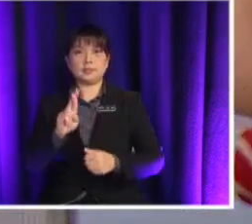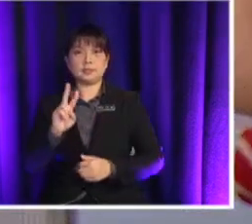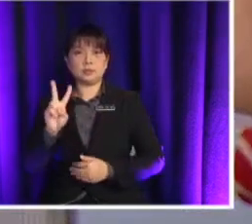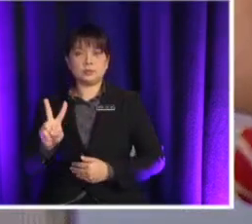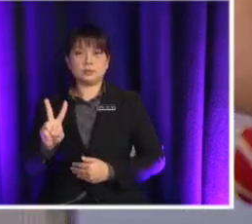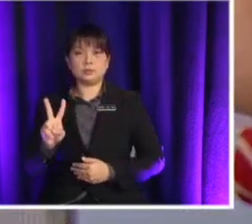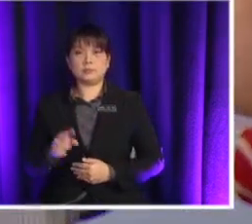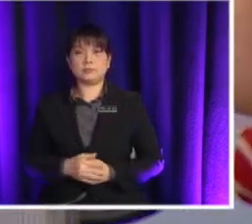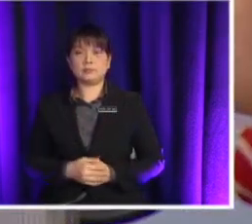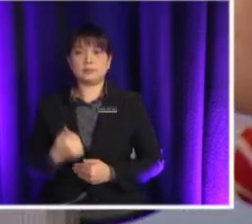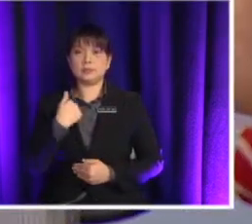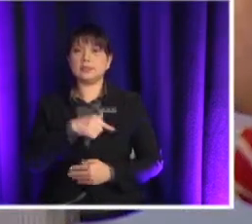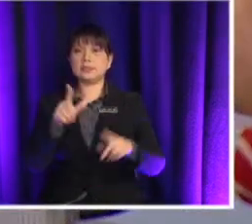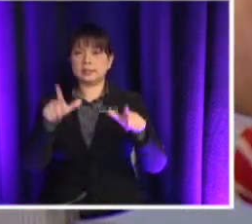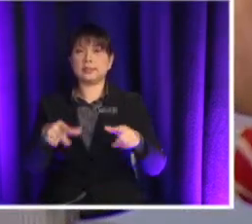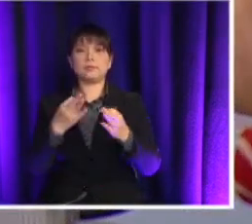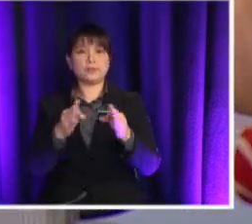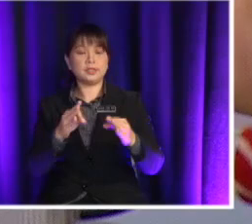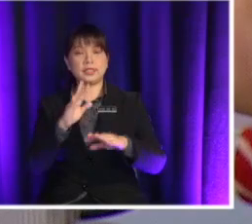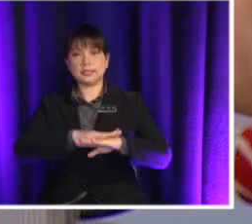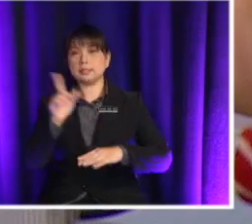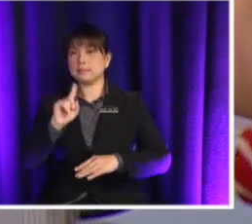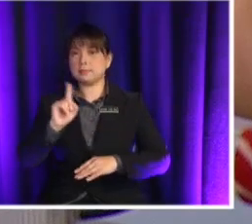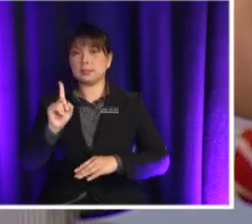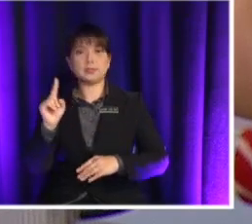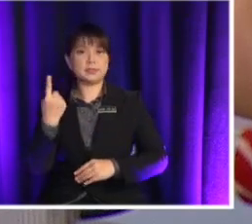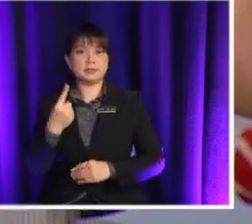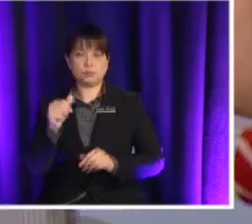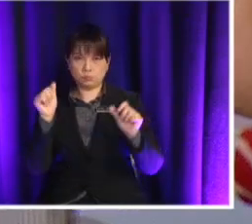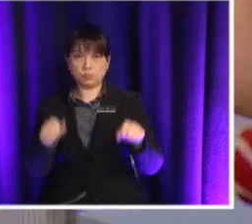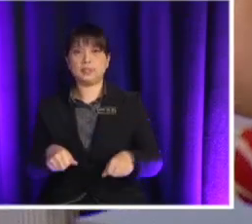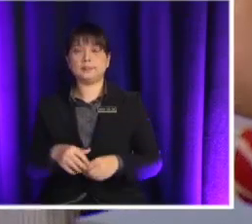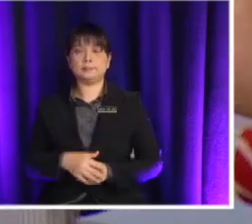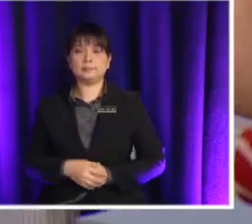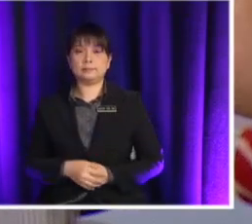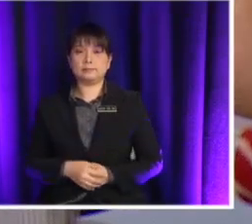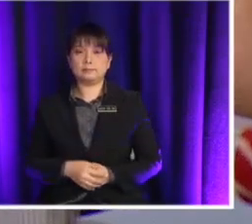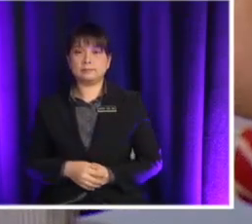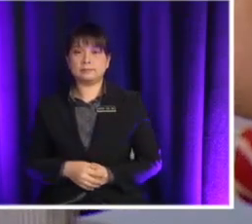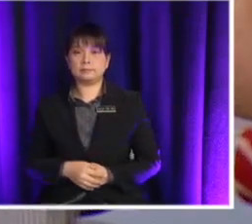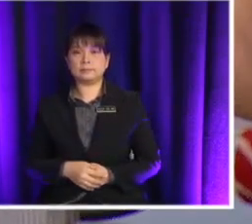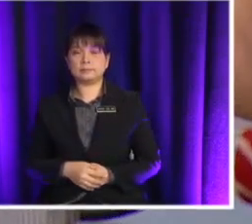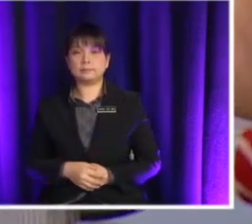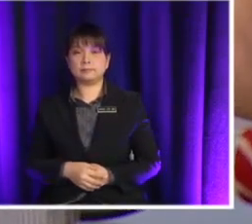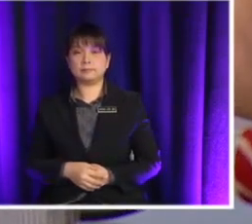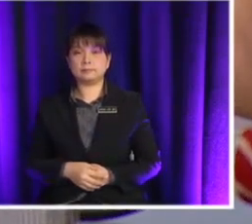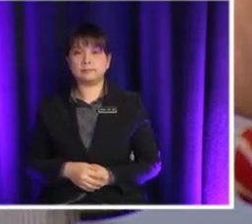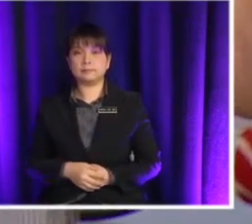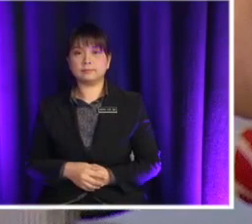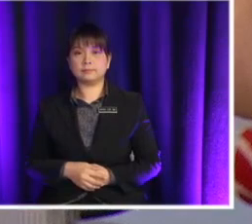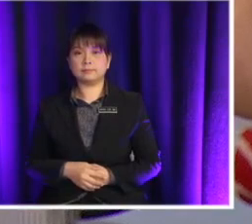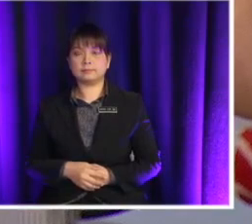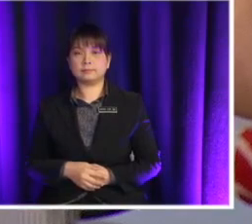boleh kita letak free ke atas mana-mana pun. Ya. Betul, cikgu. Sebab ini tidak ada sambungan kan? Ya boleh, itu pun boleh.